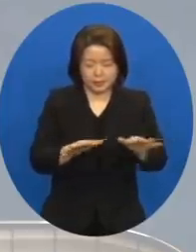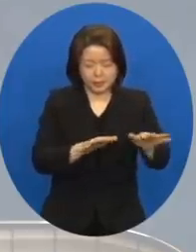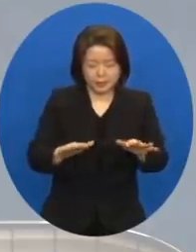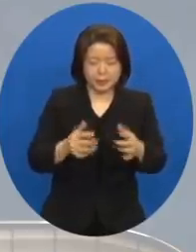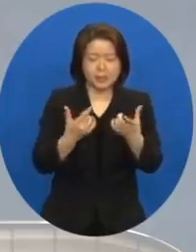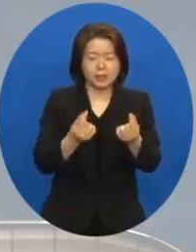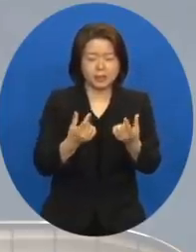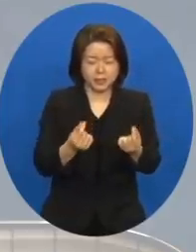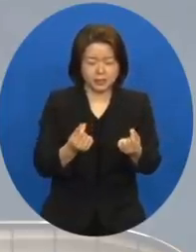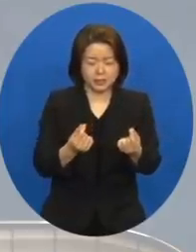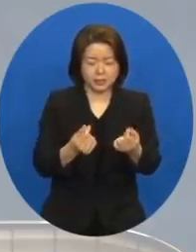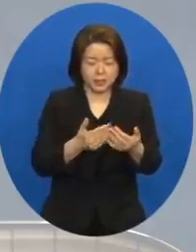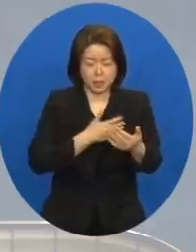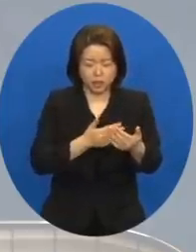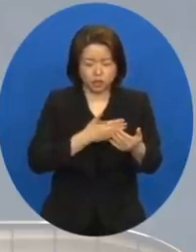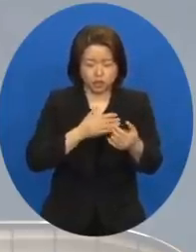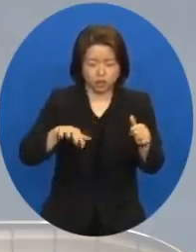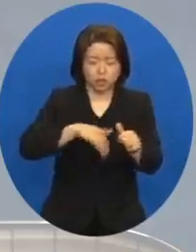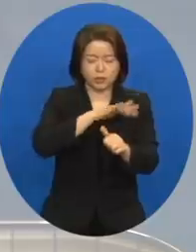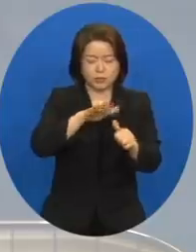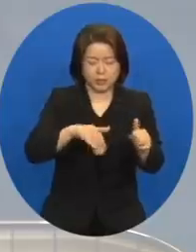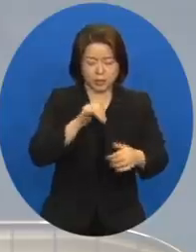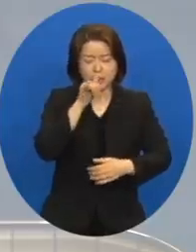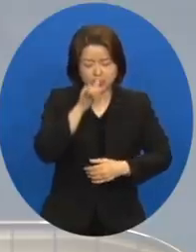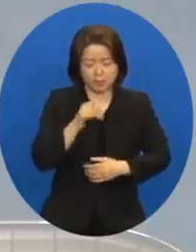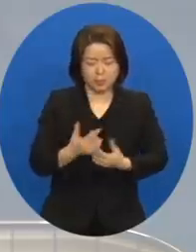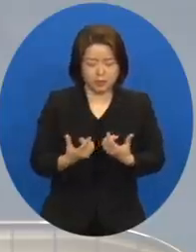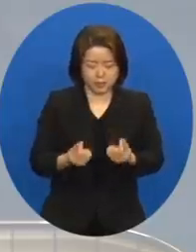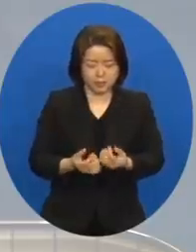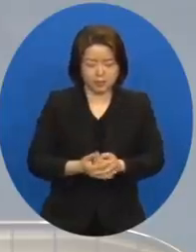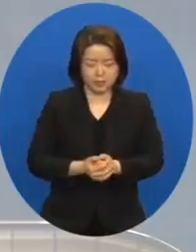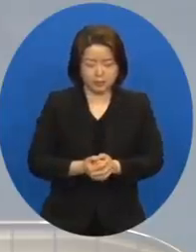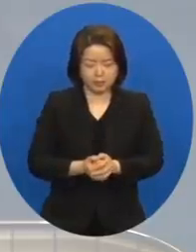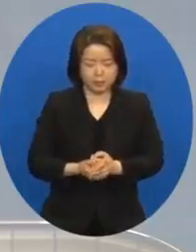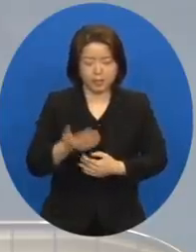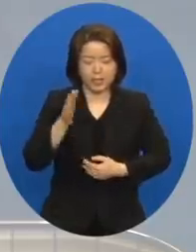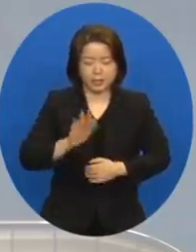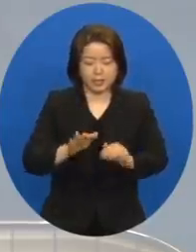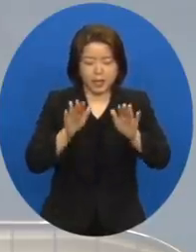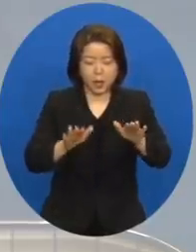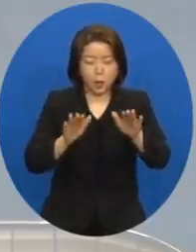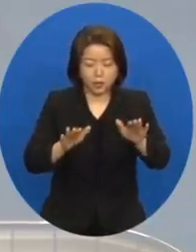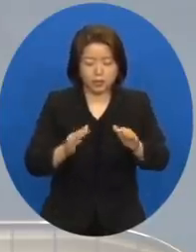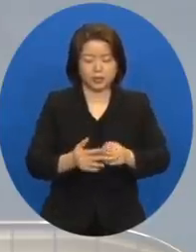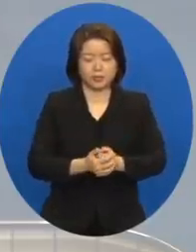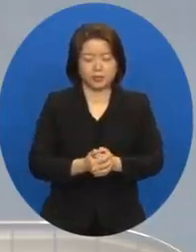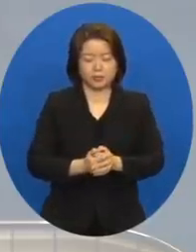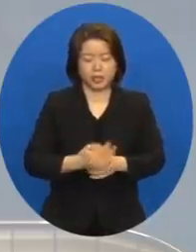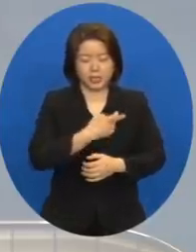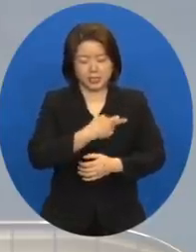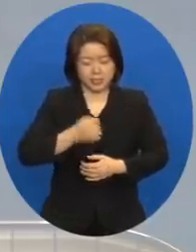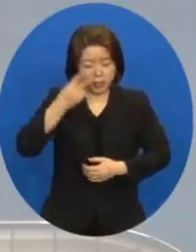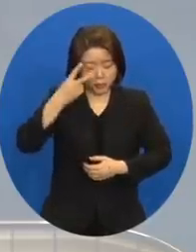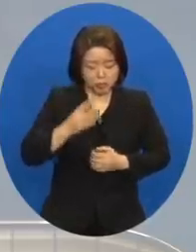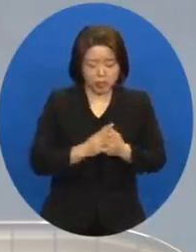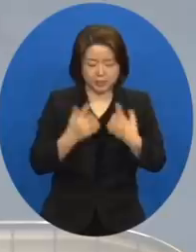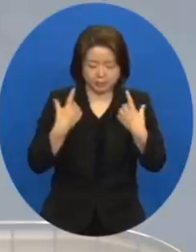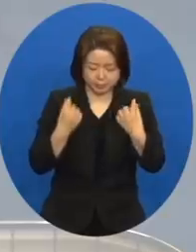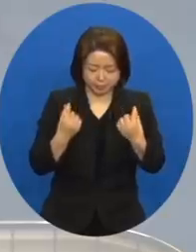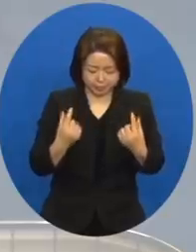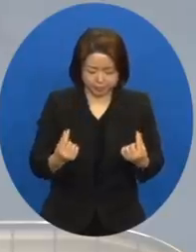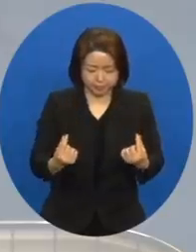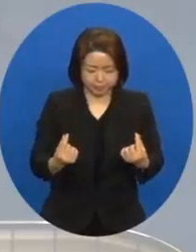그런 두려운 상황에 도 있습니다 그러나 오늘 사도 바울이 한결같이